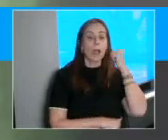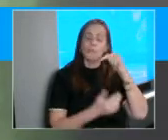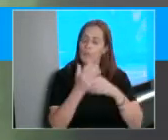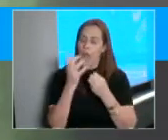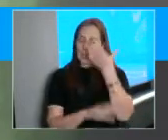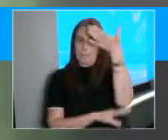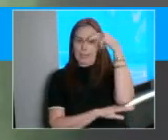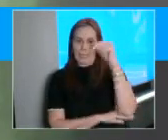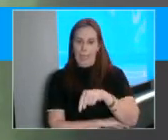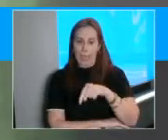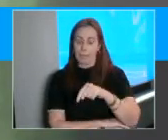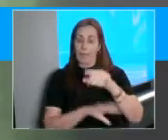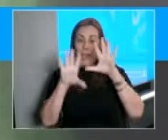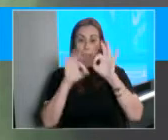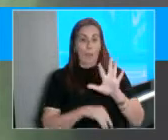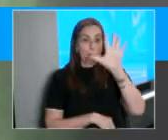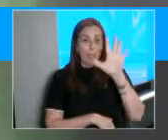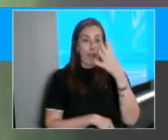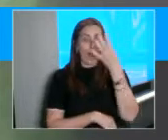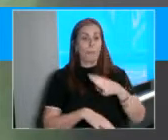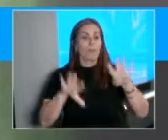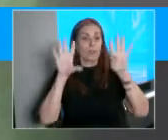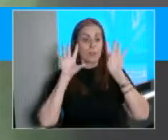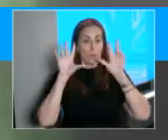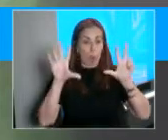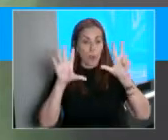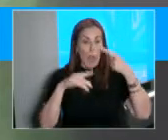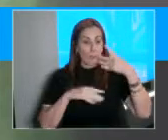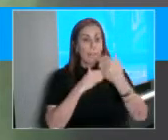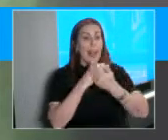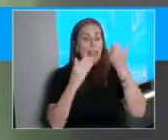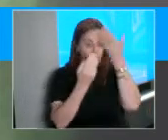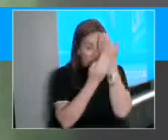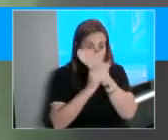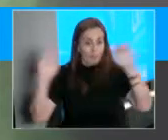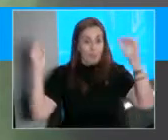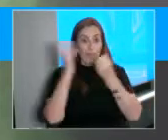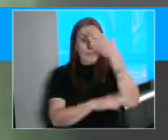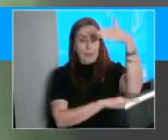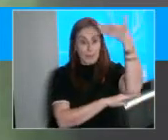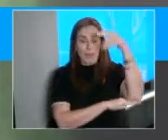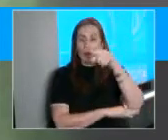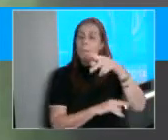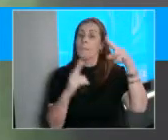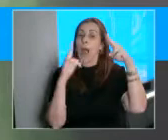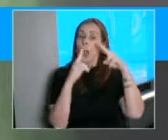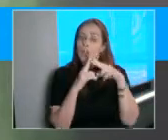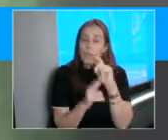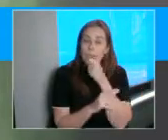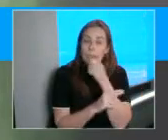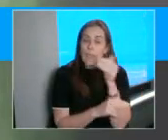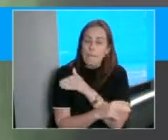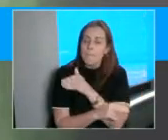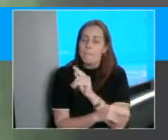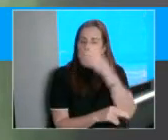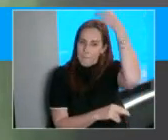להקמת המדינה. ב-10 במאי 1948, 4 ימים לפני הכרזת הקמת המדינה, נפגשה בחשאי עם עבדאללה